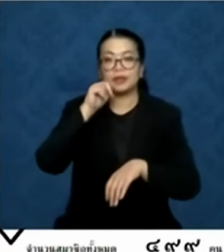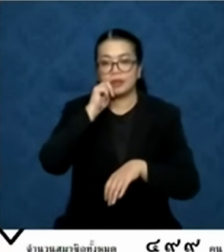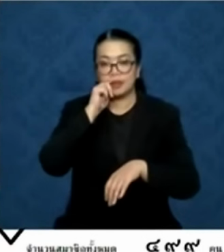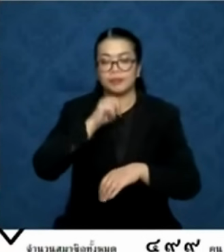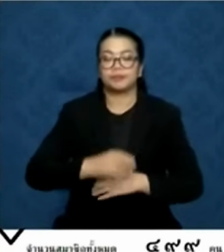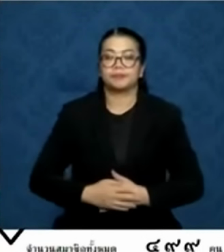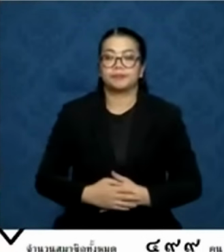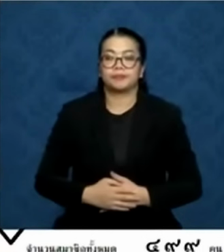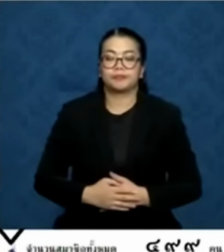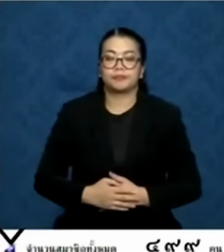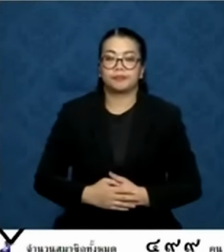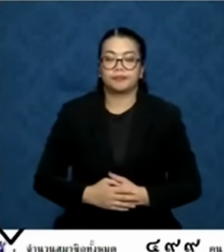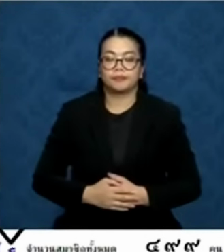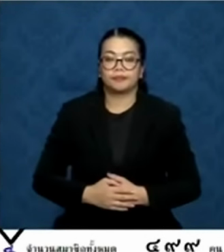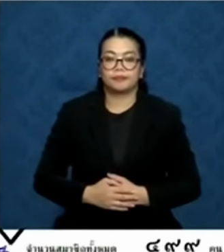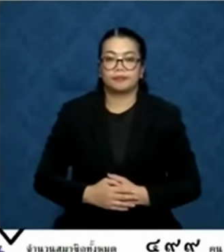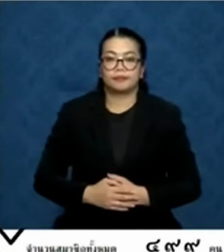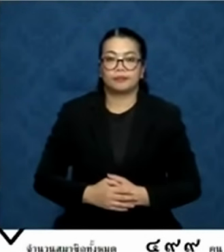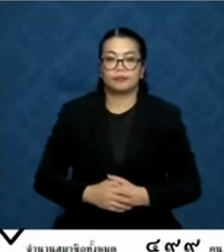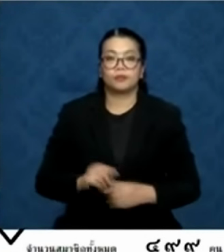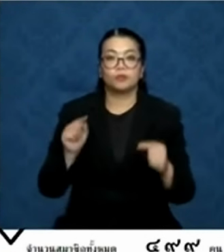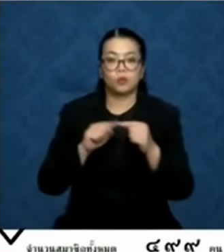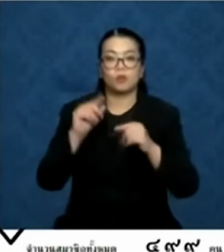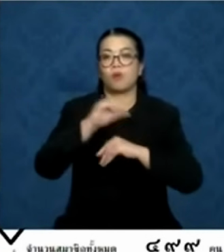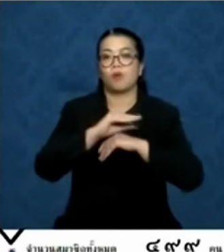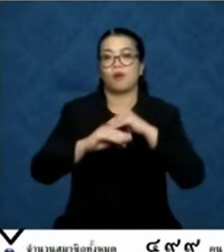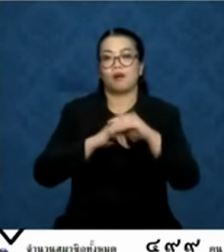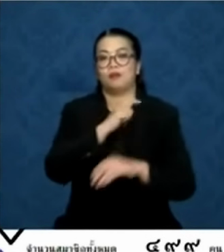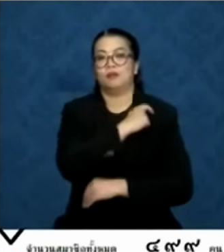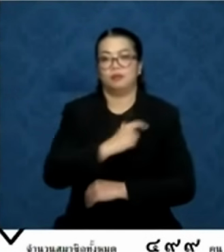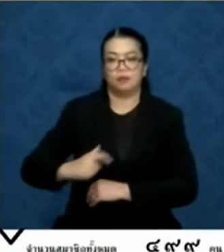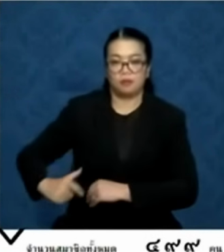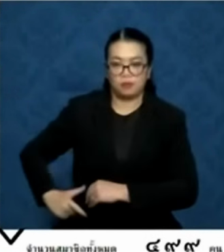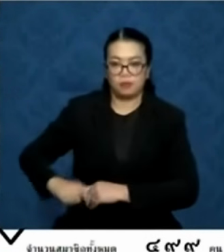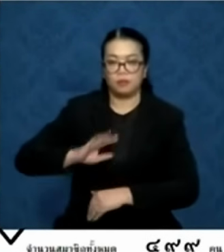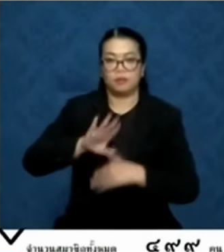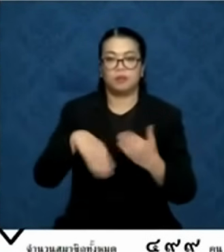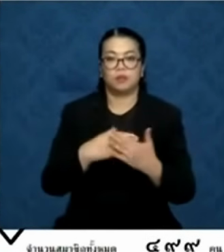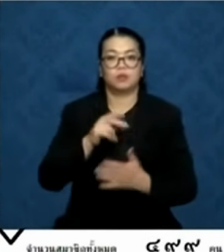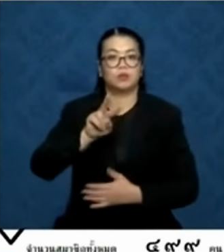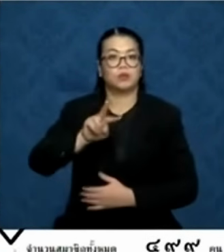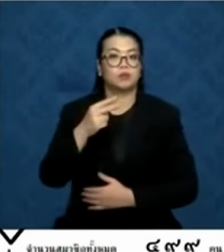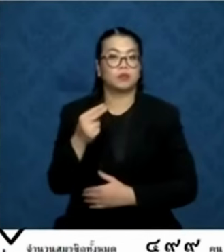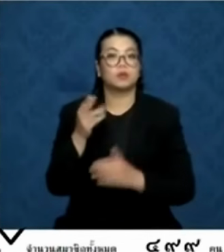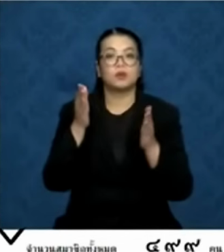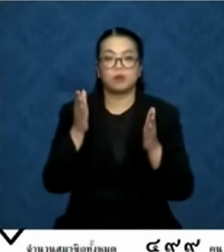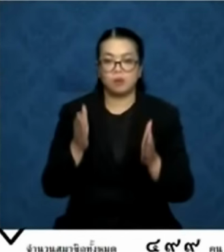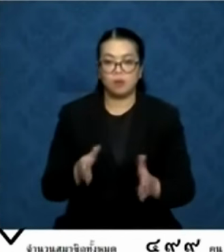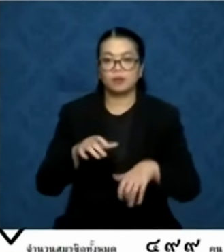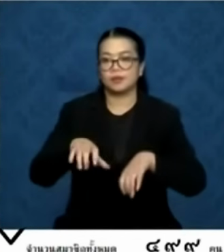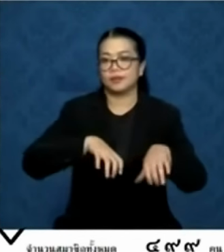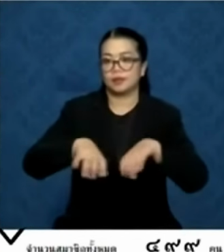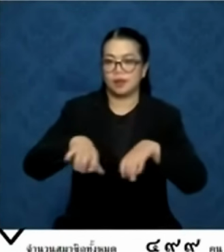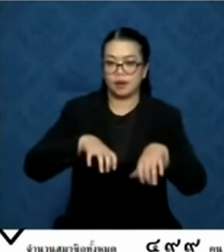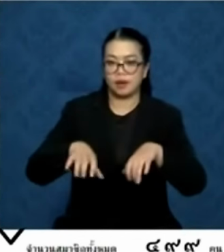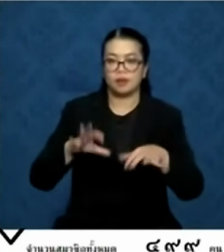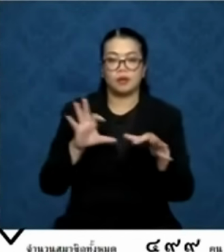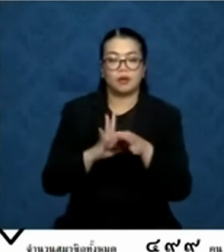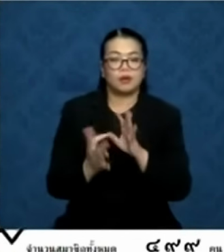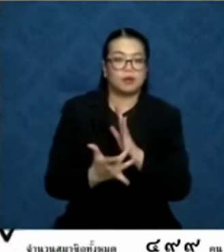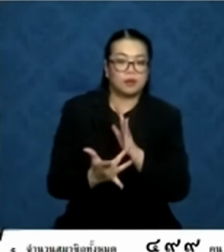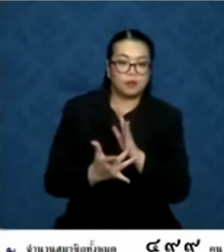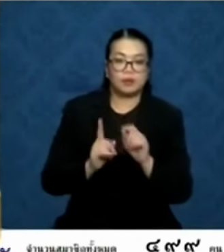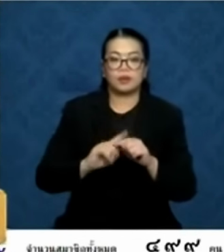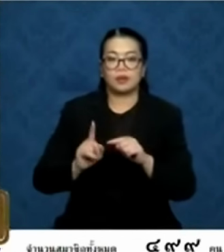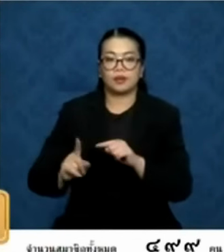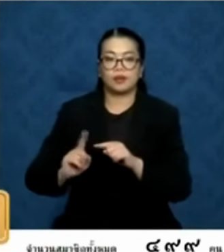การพัฒนาอันเนื่องมาจากพระราชดำริ 20,000 คนตลอดจนบริหารจัดการทางด้านเทคโนโลยีสารสนเท